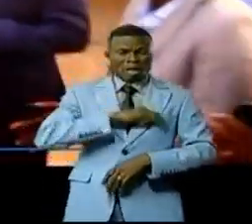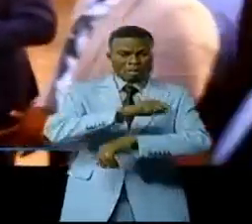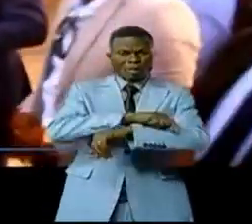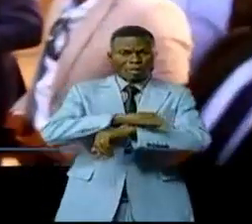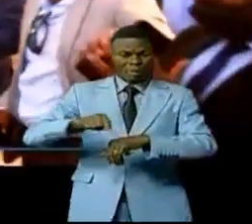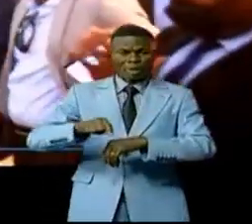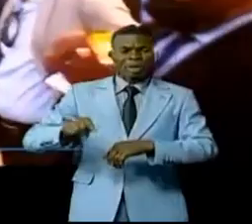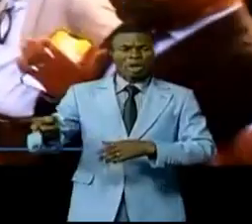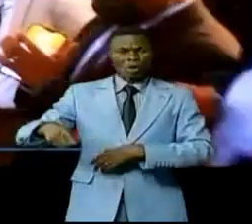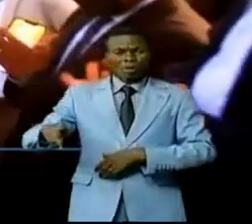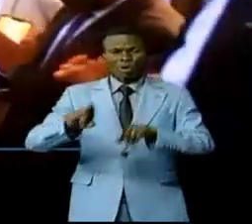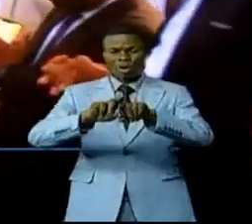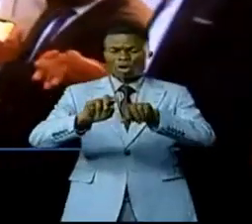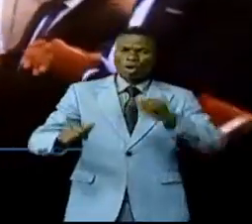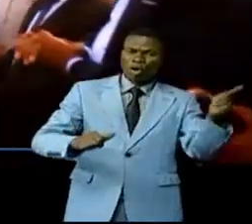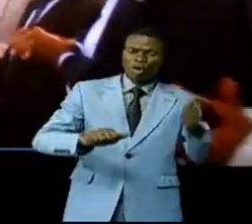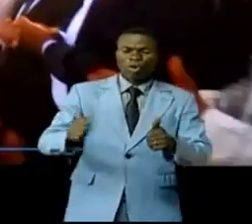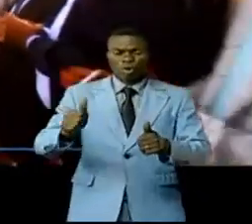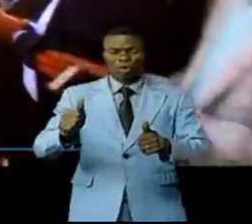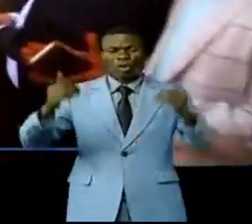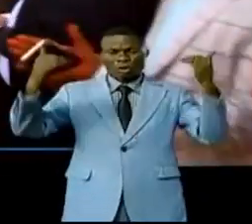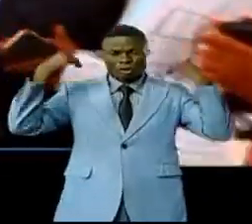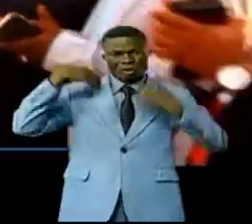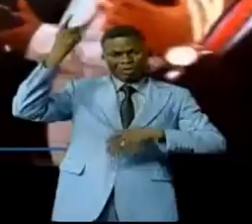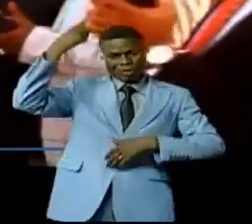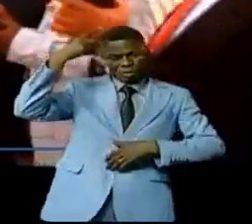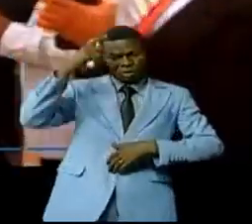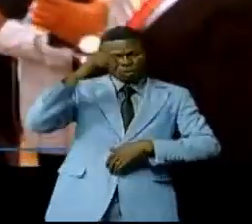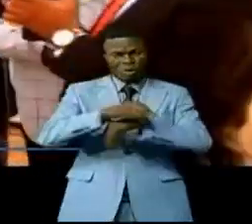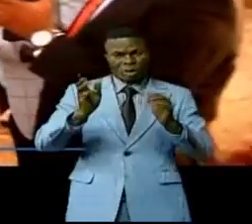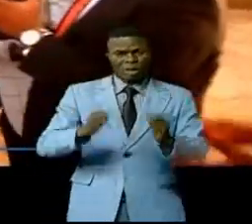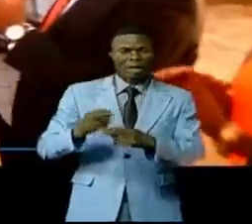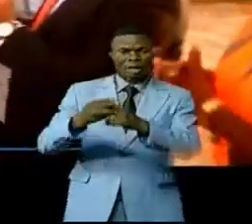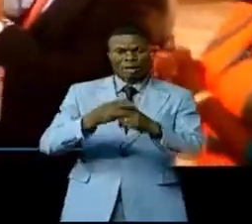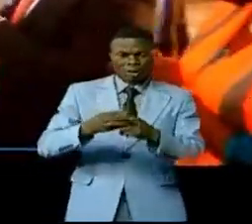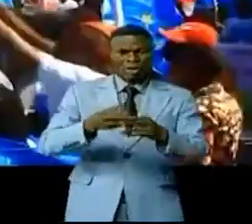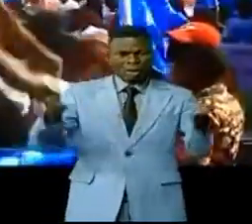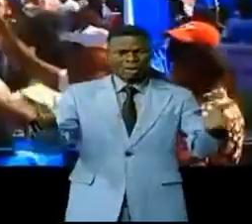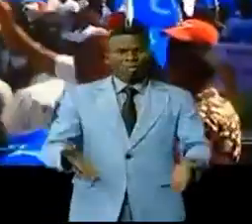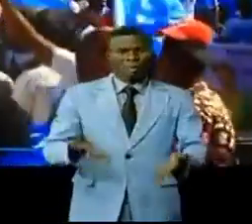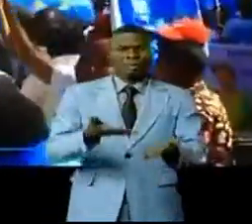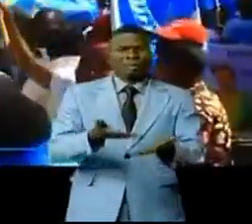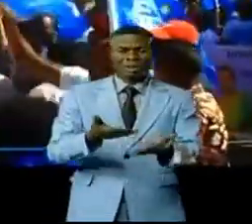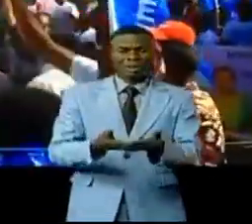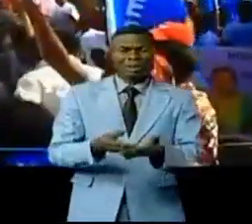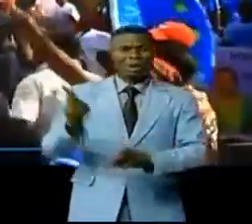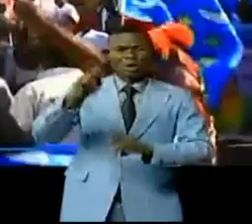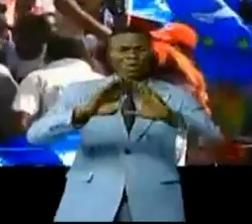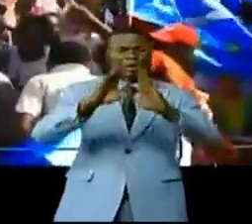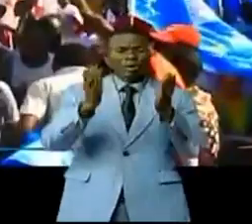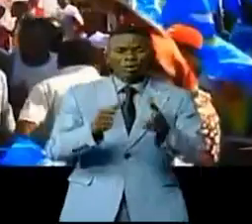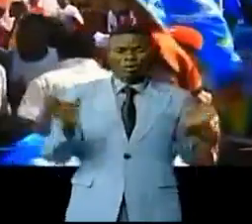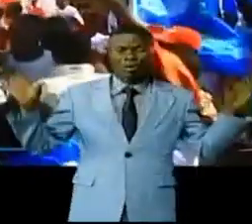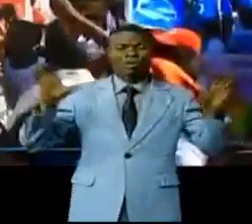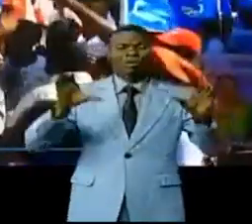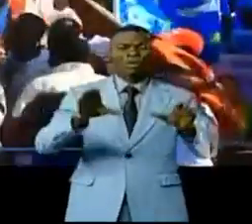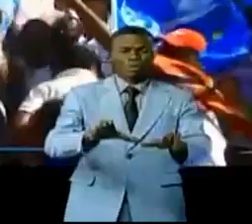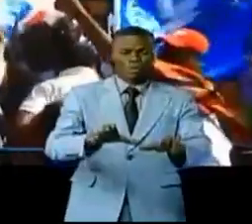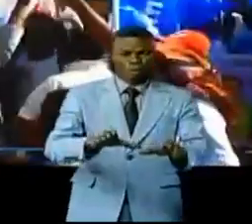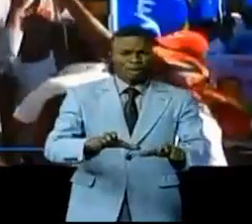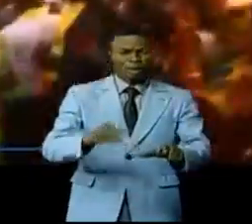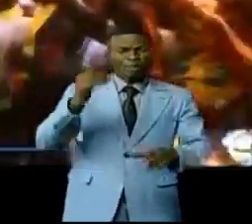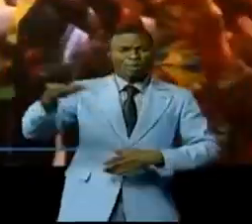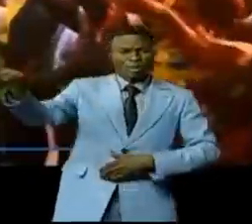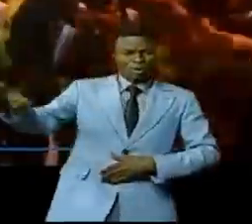provincial et autres autorités politico-administratives et sécuritaires étaient sur place. La population lualabaise s'est aussi déplacée en